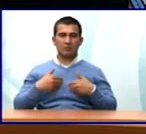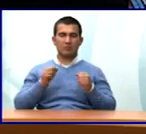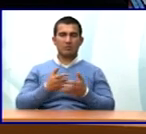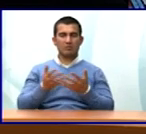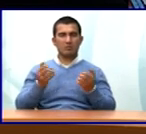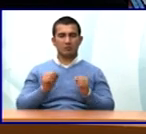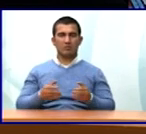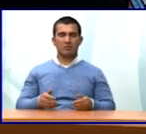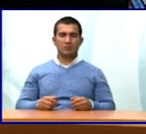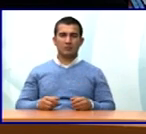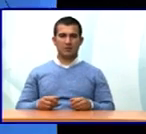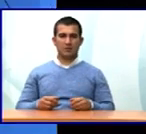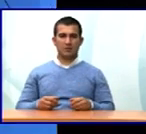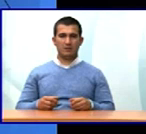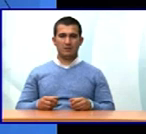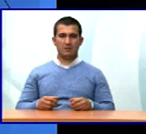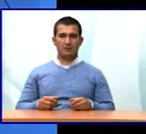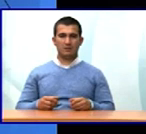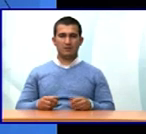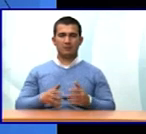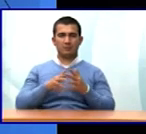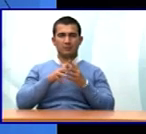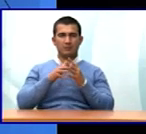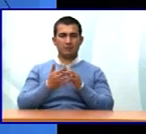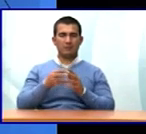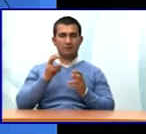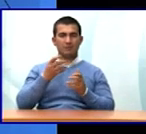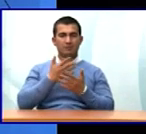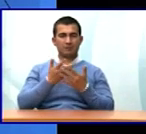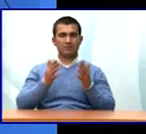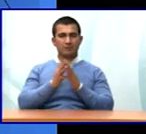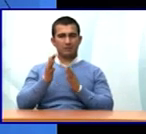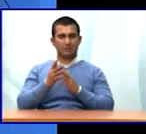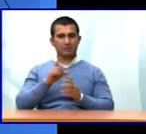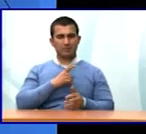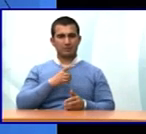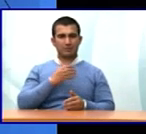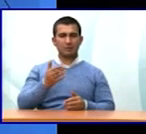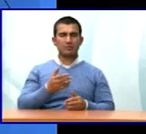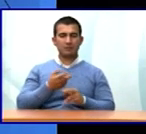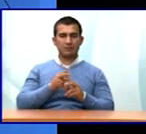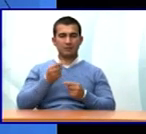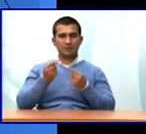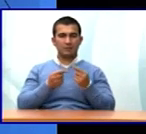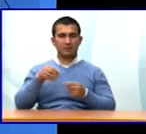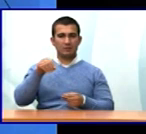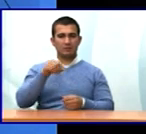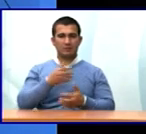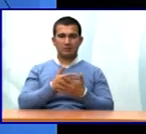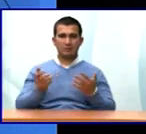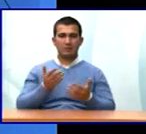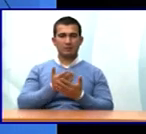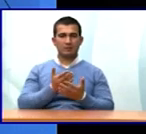hosil olishimiz mumkin ekan. Qishloq xo'jaligi o'simliklarida mana shu mineral o'g'itlar bilan